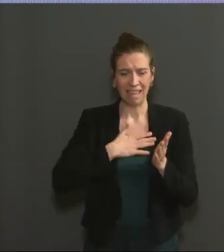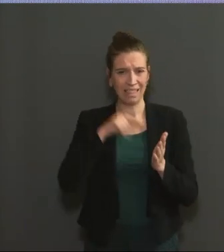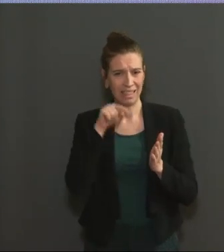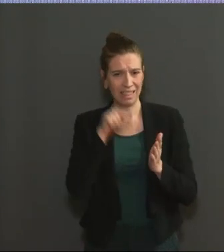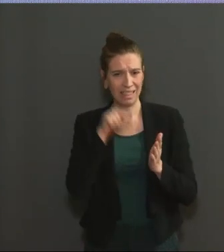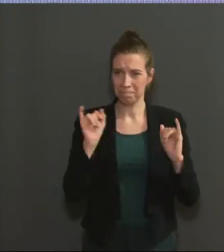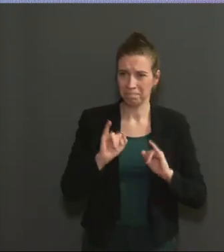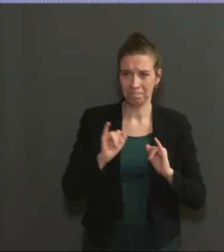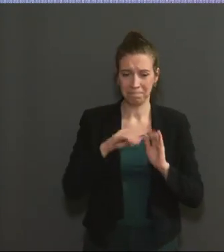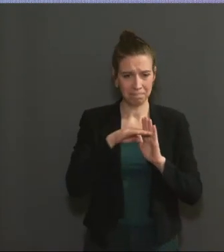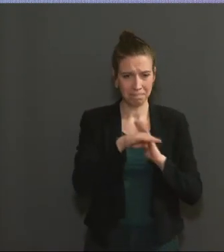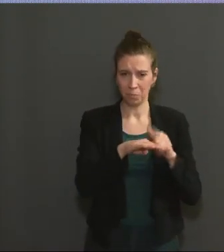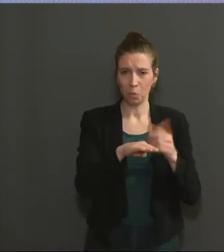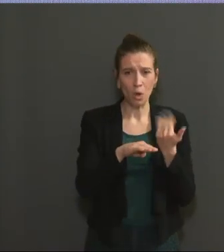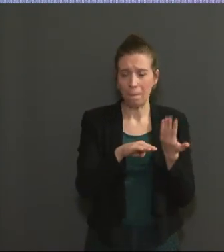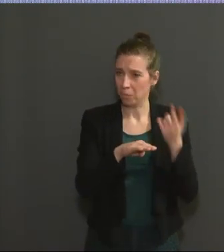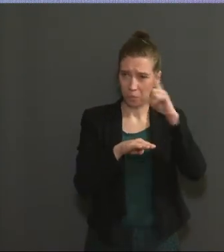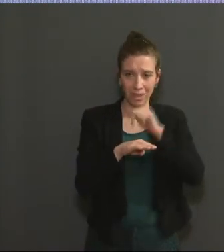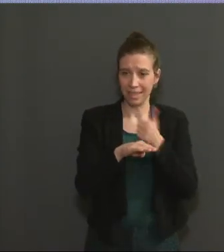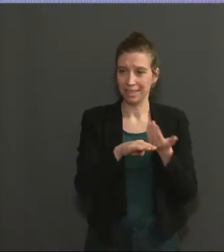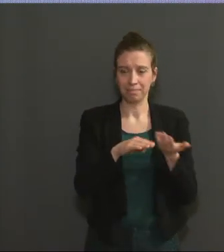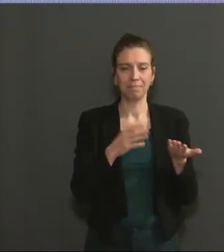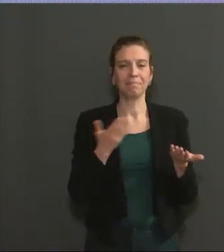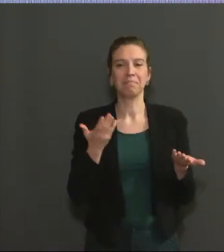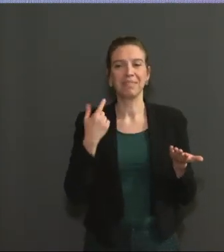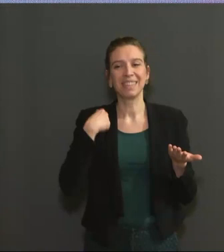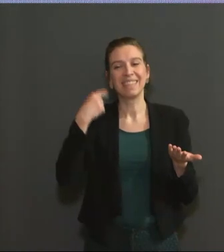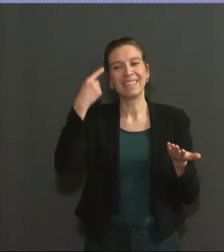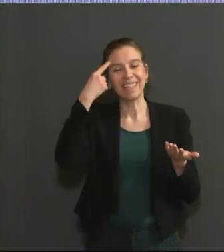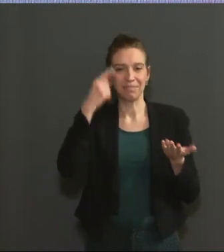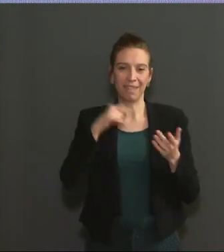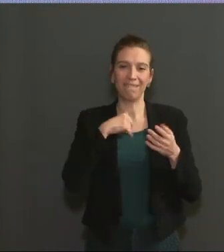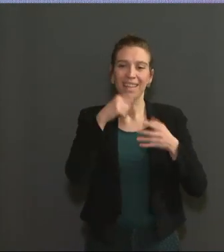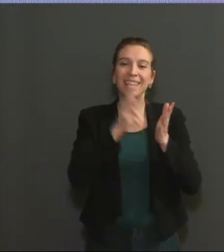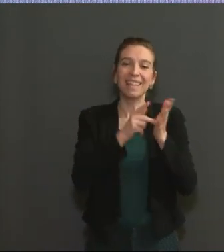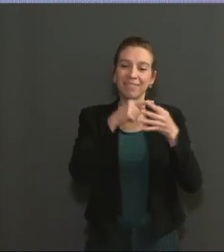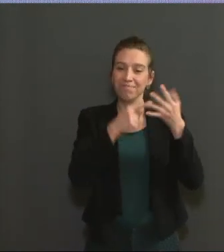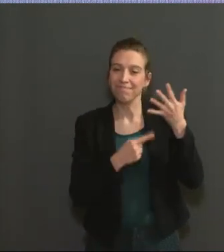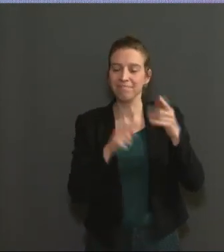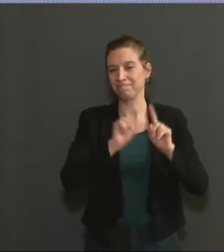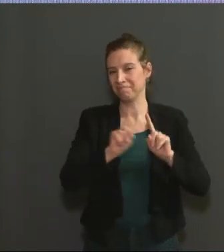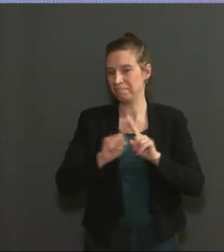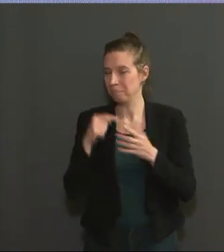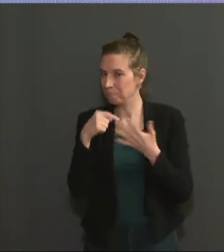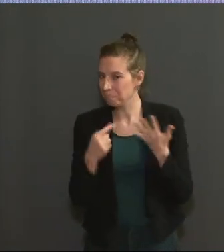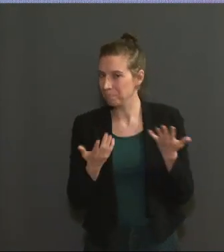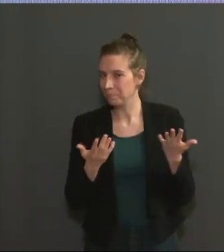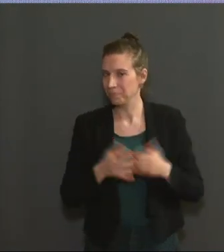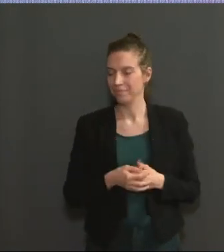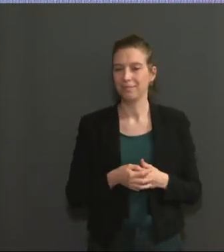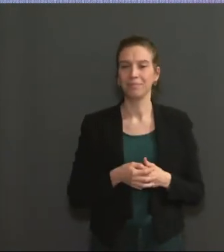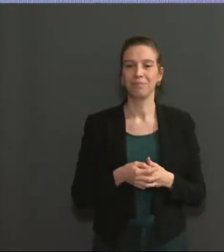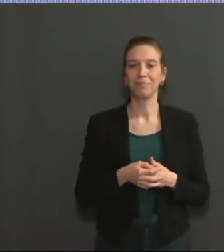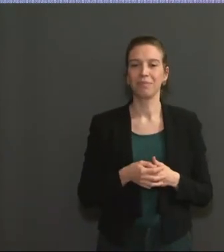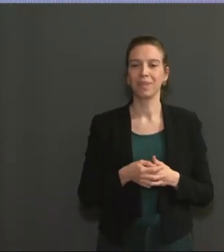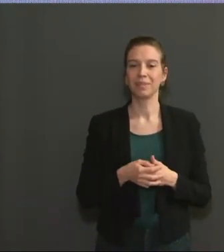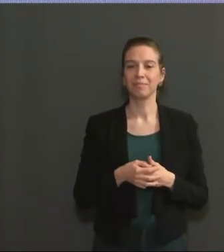niet maar ed dat er verschillende elementen aan de basis liggen zo is er de